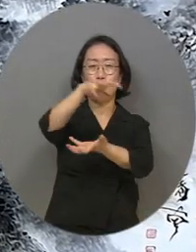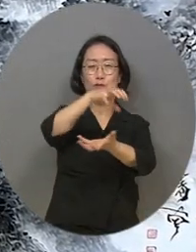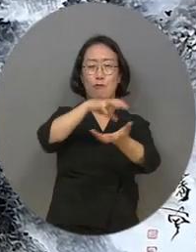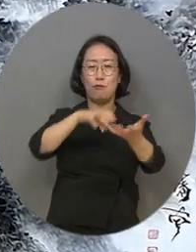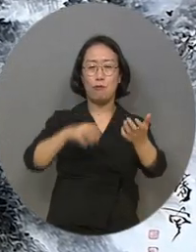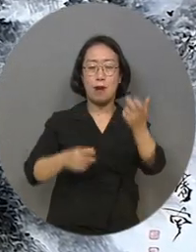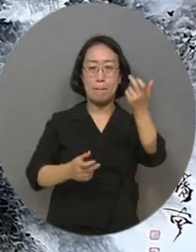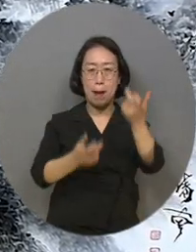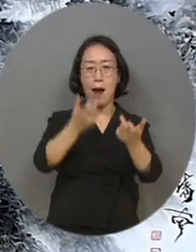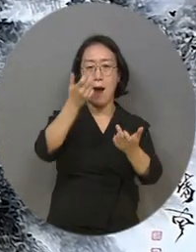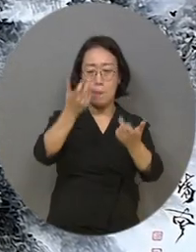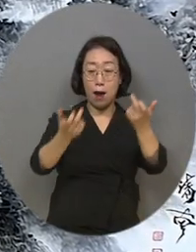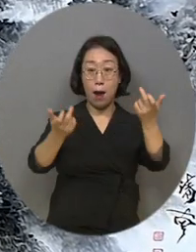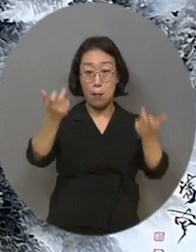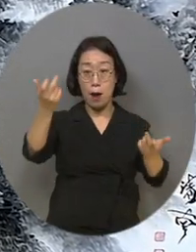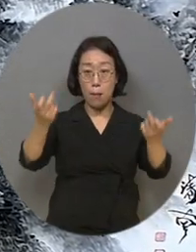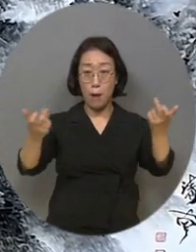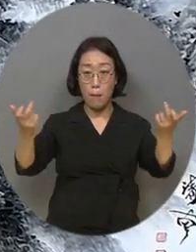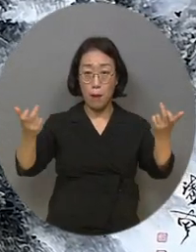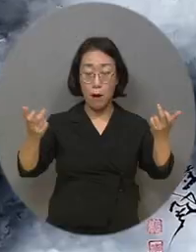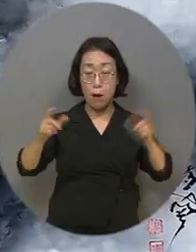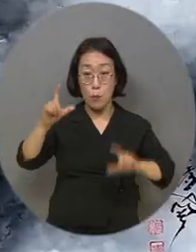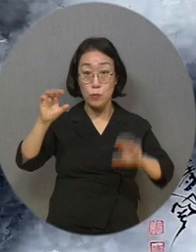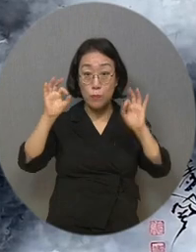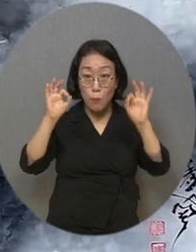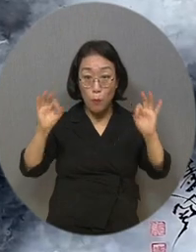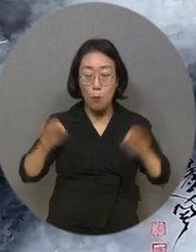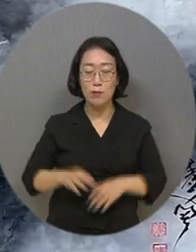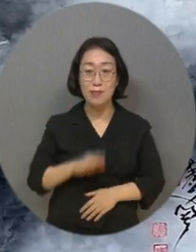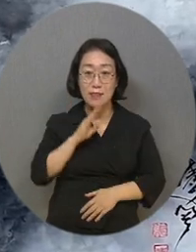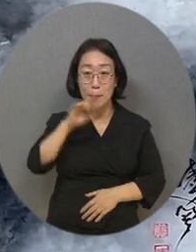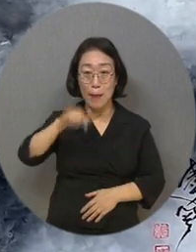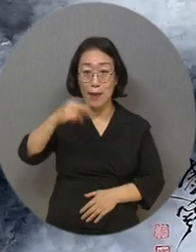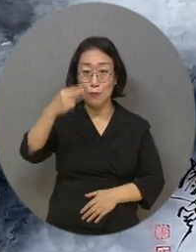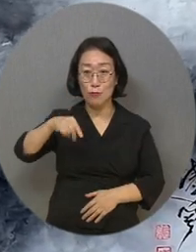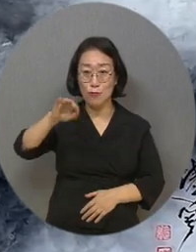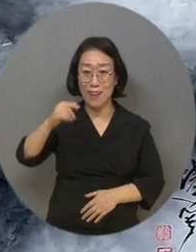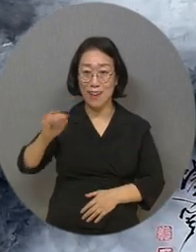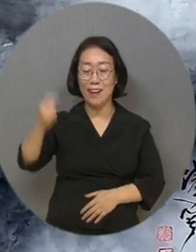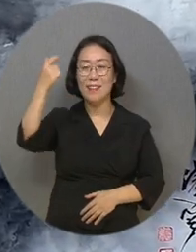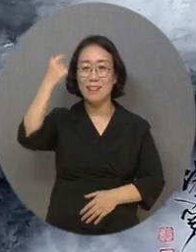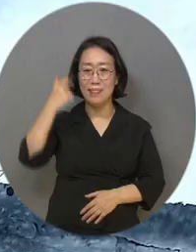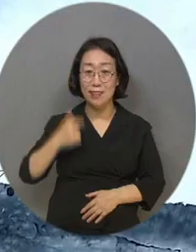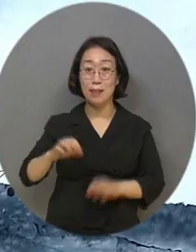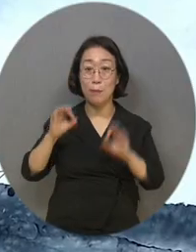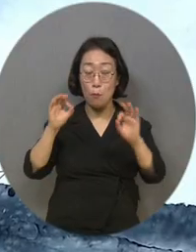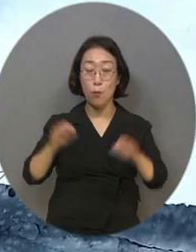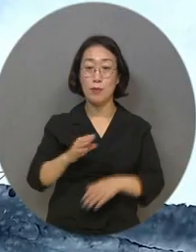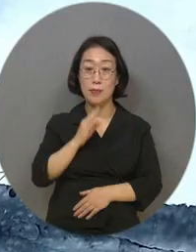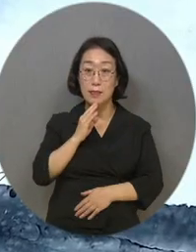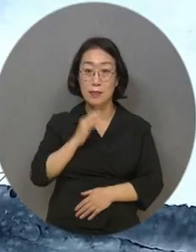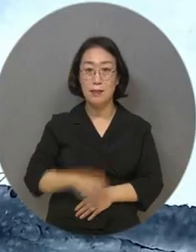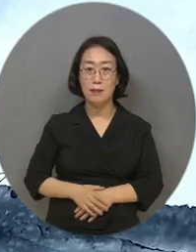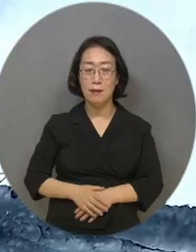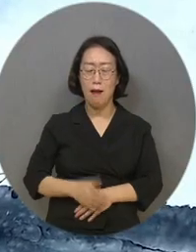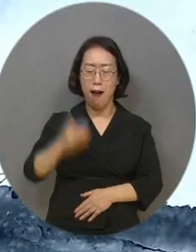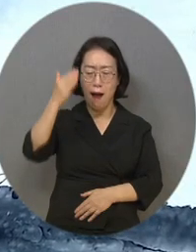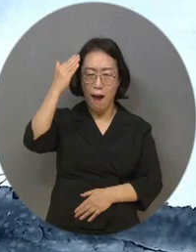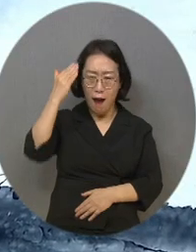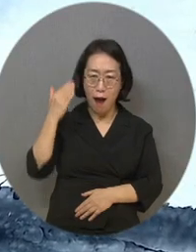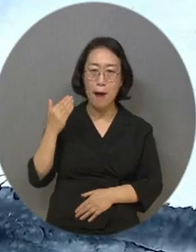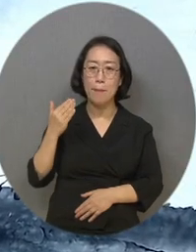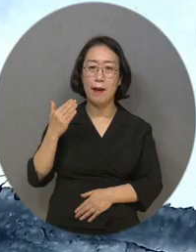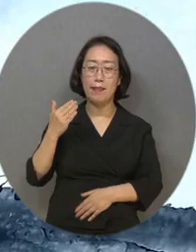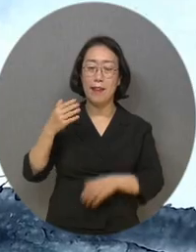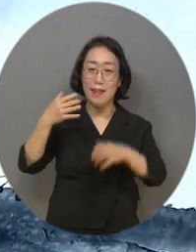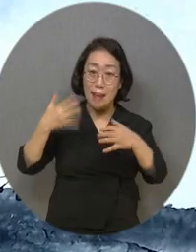끝없이 뻗어나간 산악중령의 모습은 백두대간의 기운을 담고 있고 또 목의 농담을 최대한